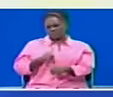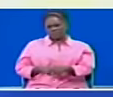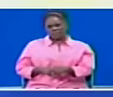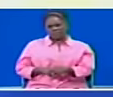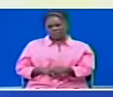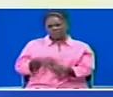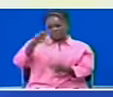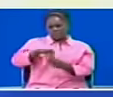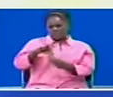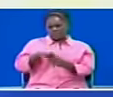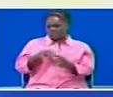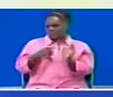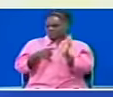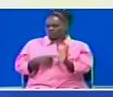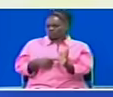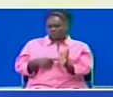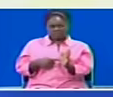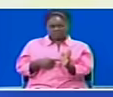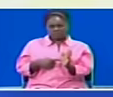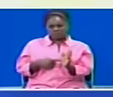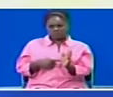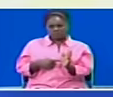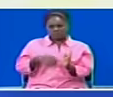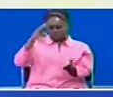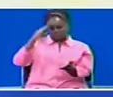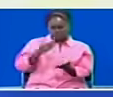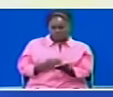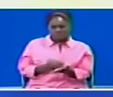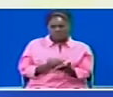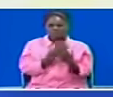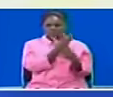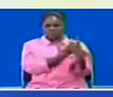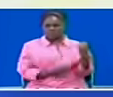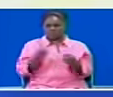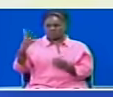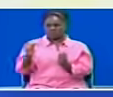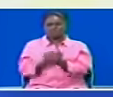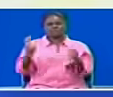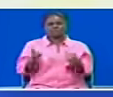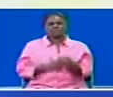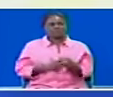na wapiga kura inadidimiza imani ya Wakenya katika uchaguzi wa mwaka 2017.